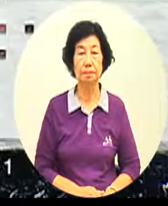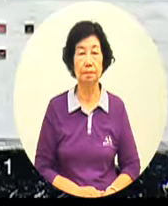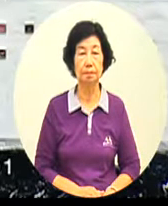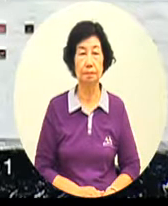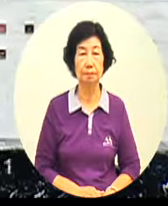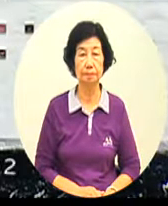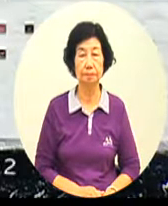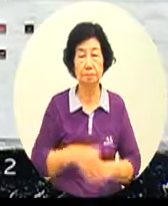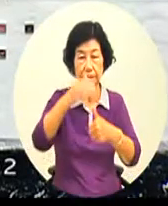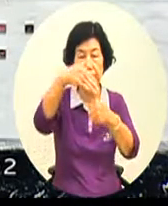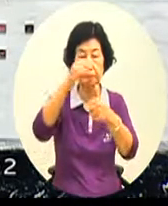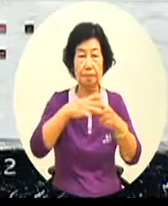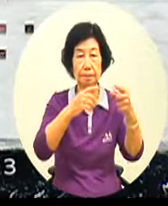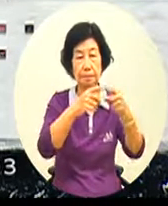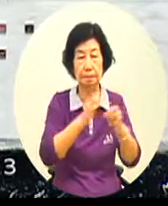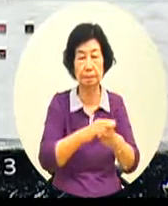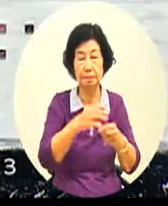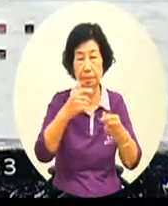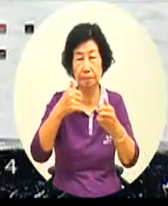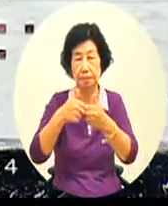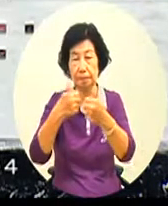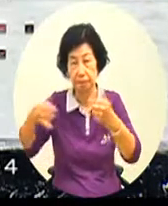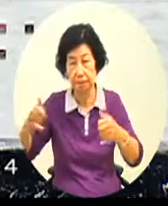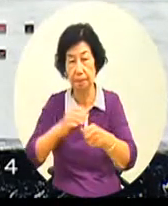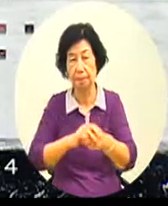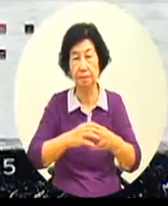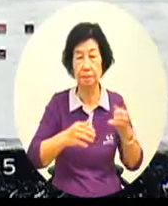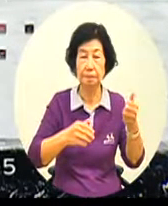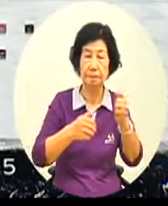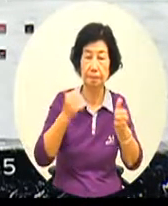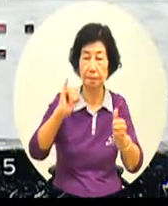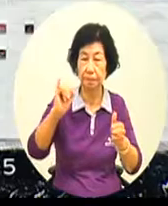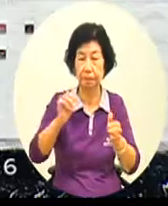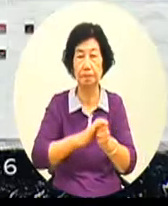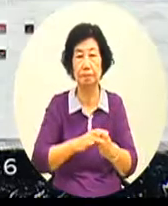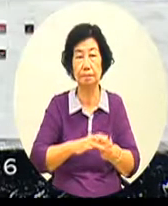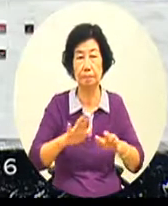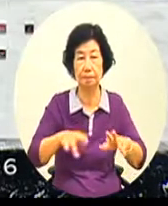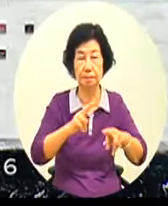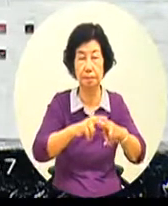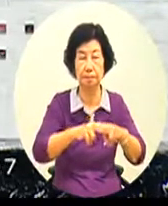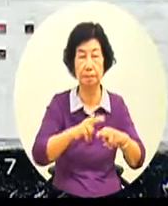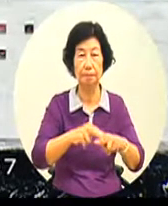召集人、各位议员、女士、先生，现场所有的，